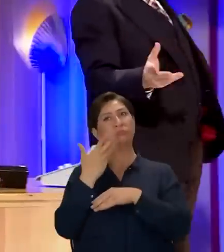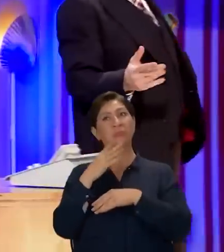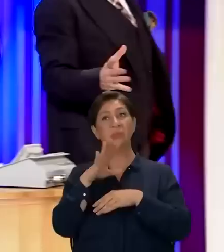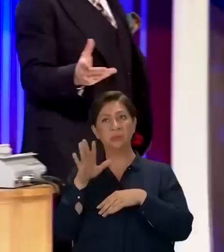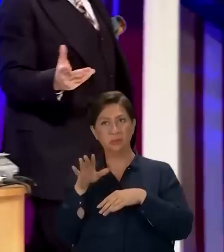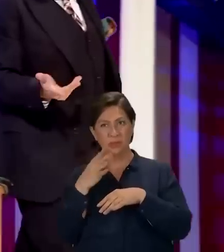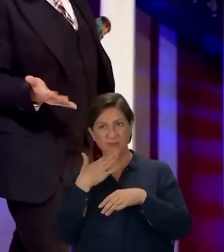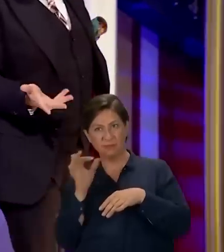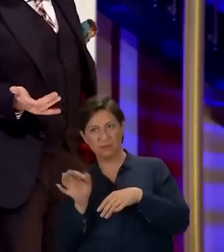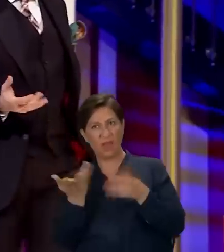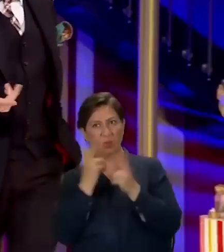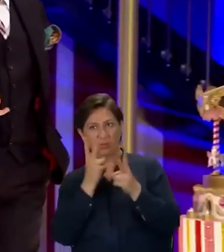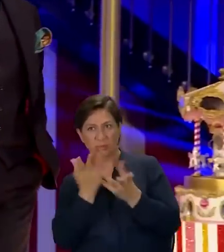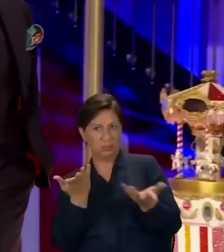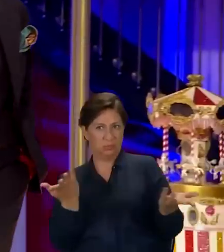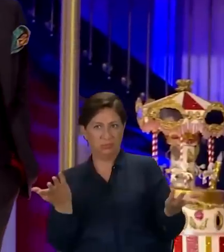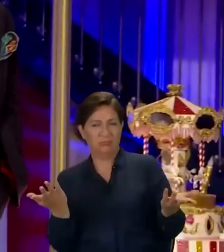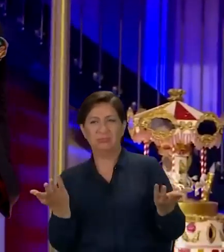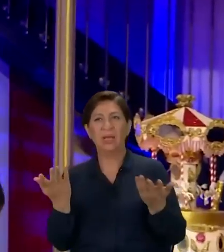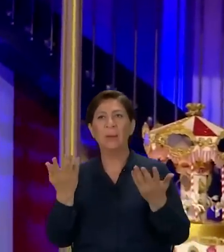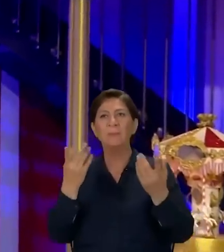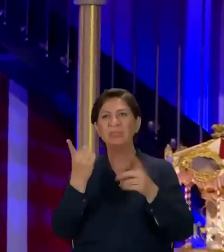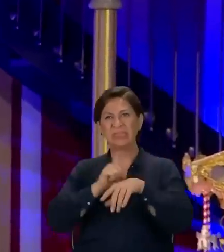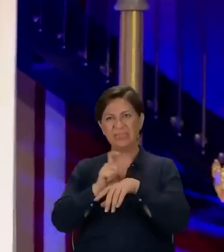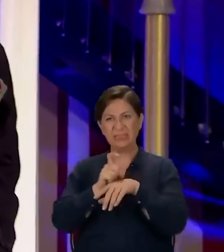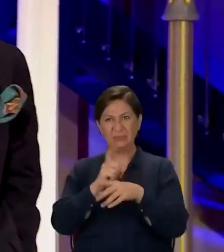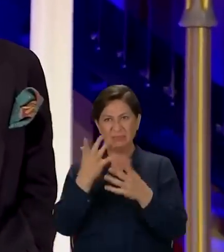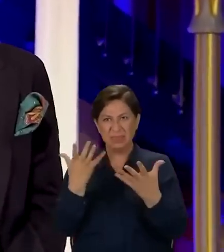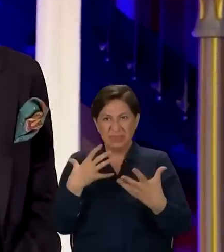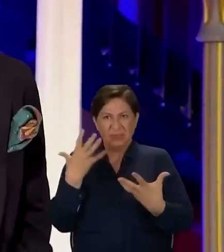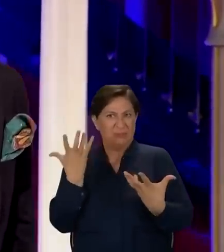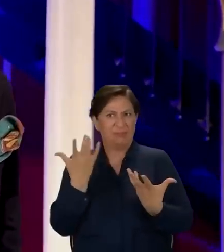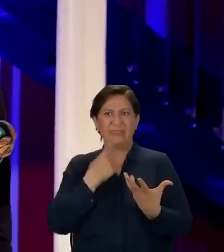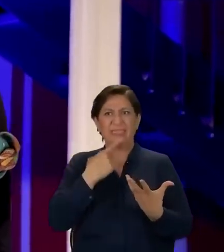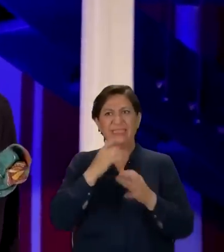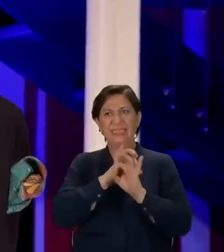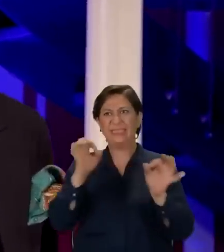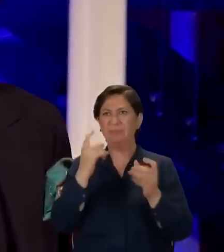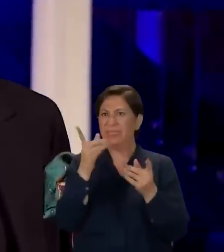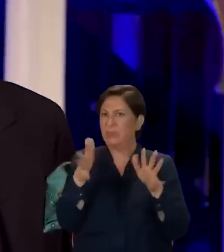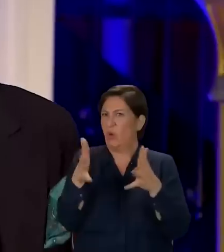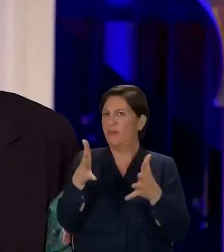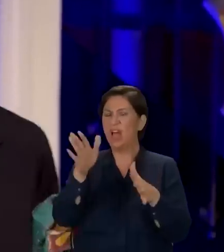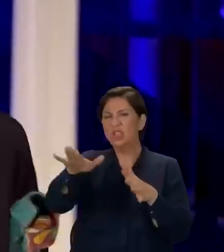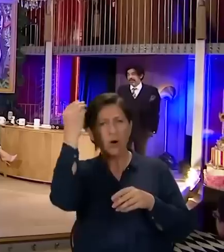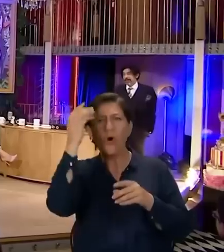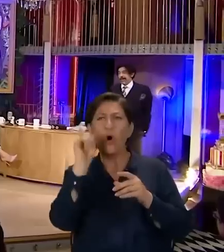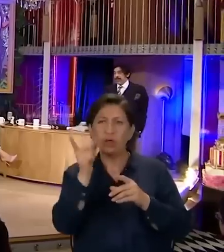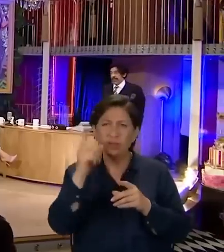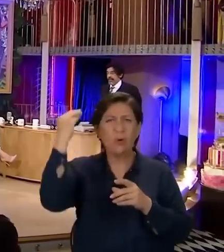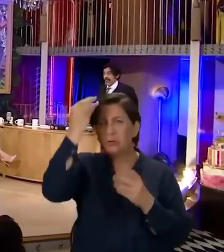alta çok gülüyorsun ne oluyor falan filan bir şey bir sinir bir böyle bir tatsızlık bir garip bir aşağılama